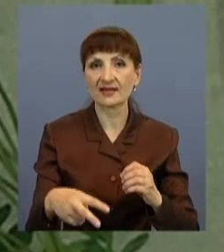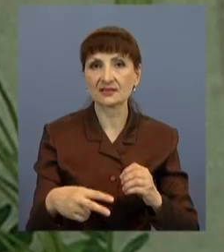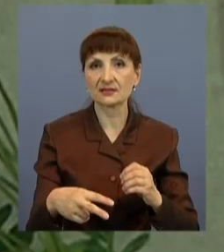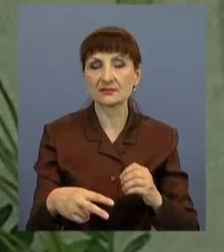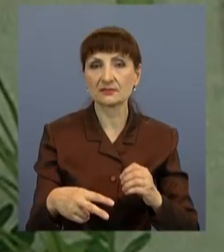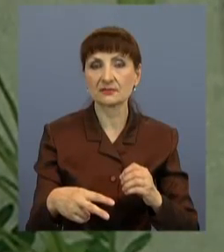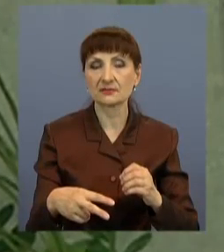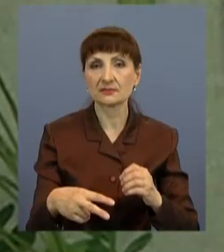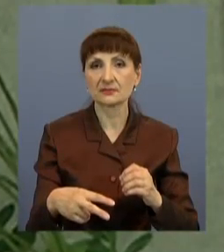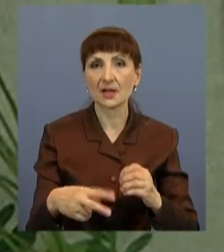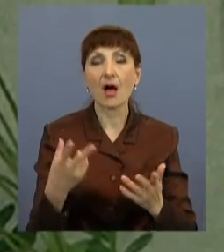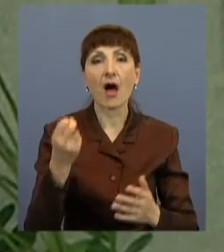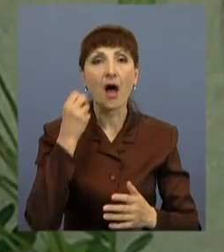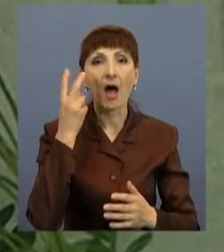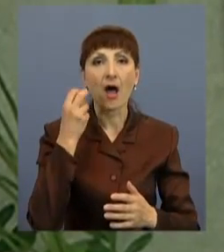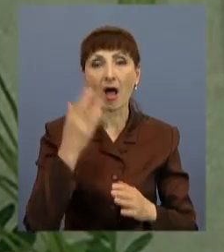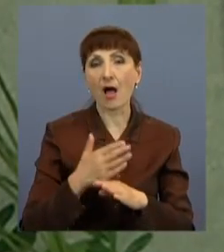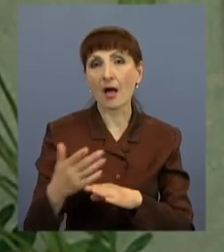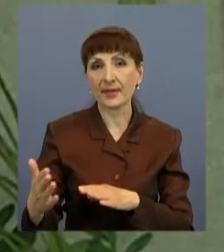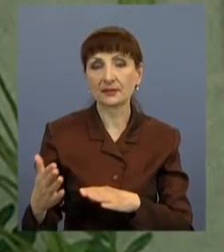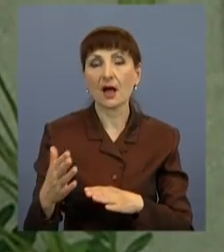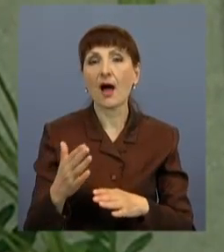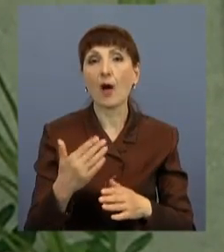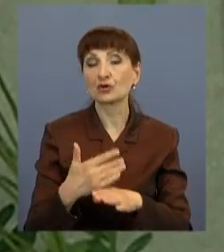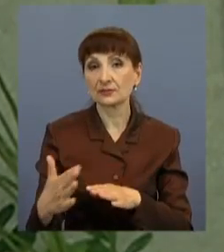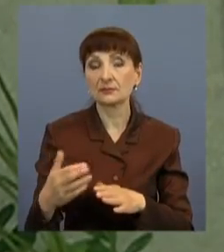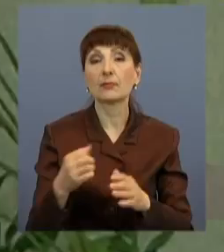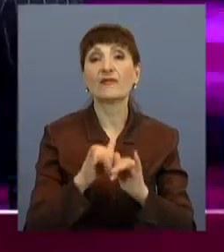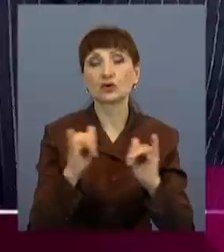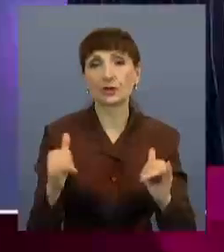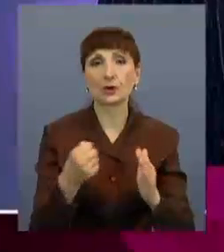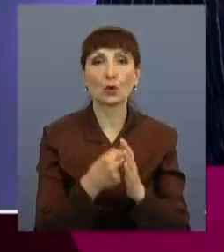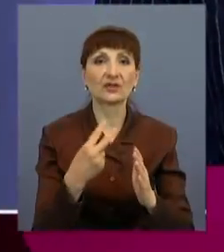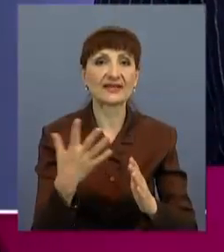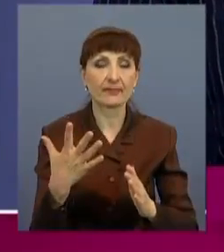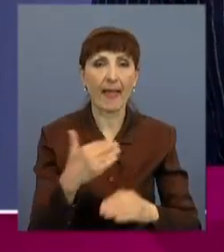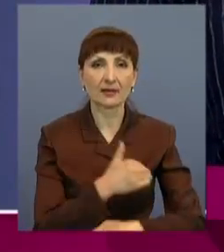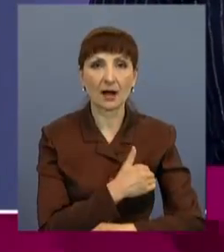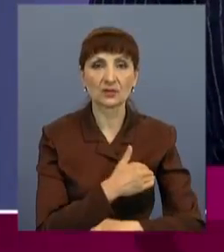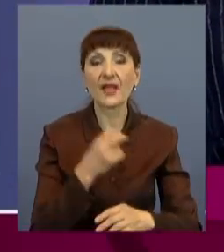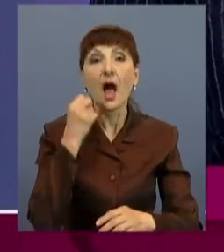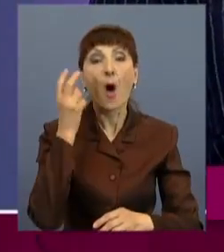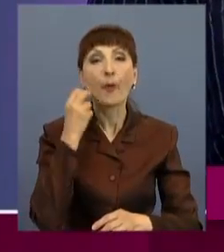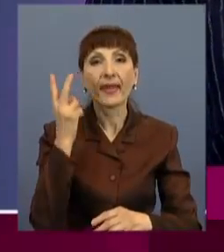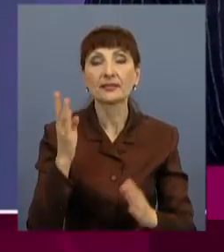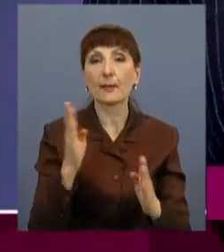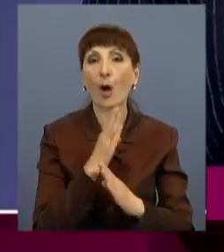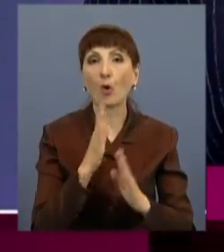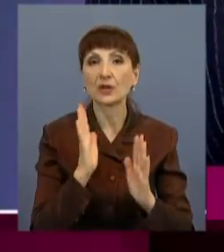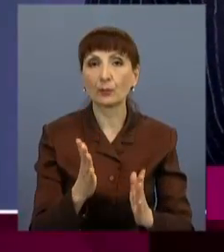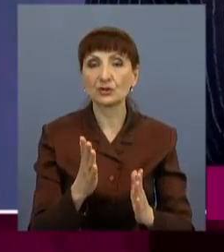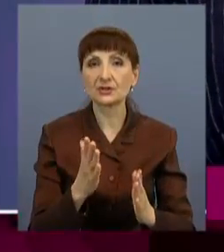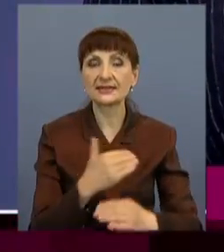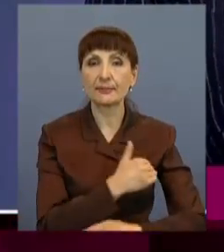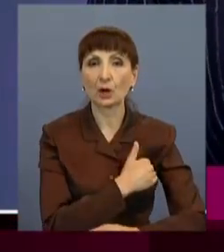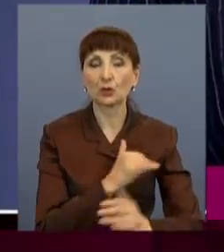тепла. Во второй половине месяца ожидается повышение до 20-25 градусов тепла. Дневной температурный фон будет